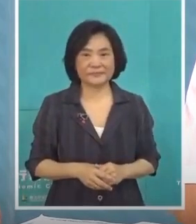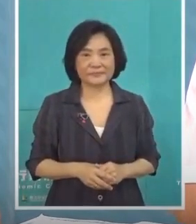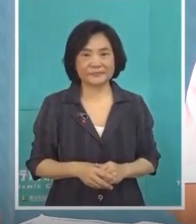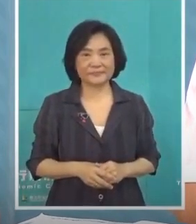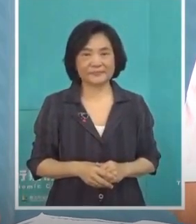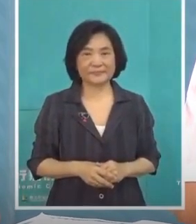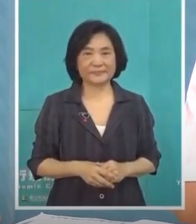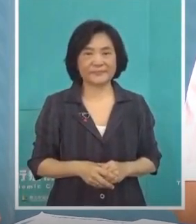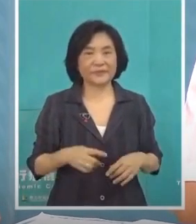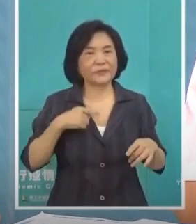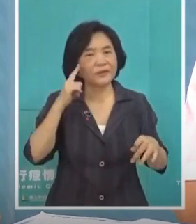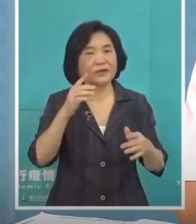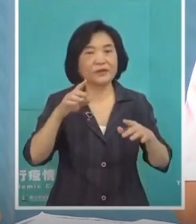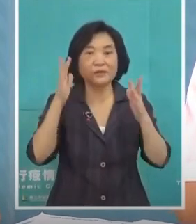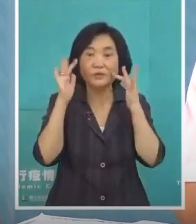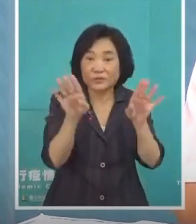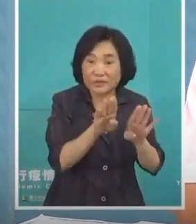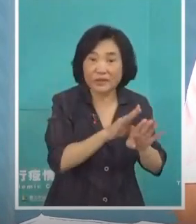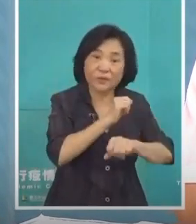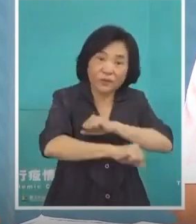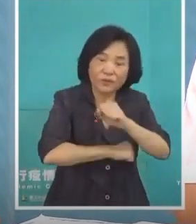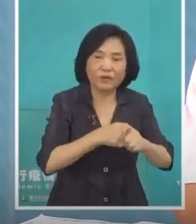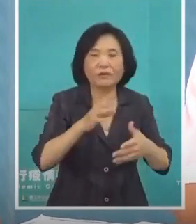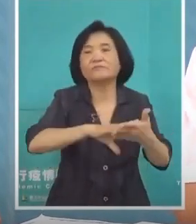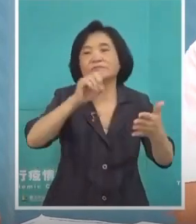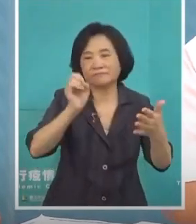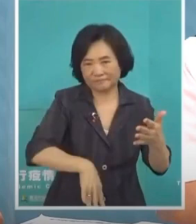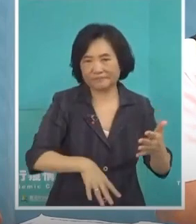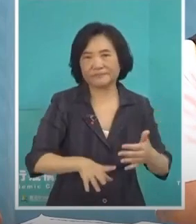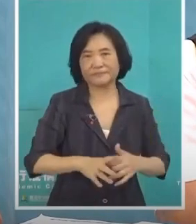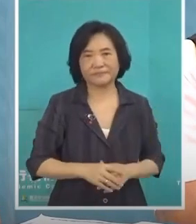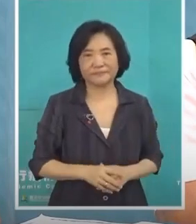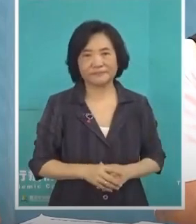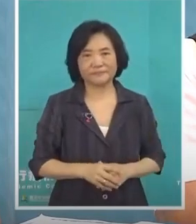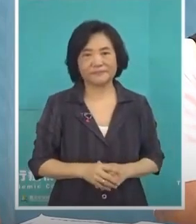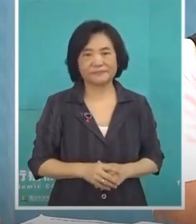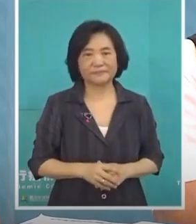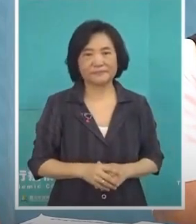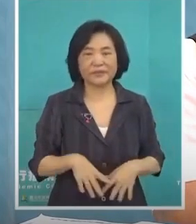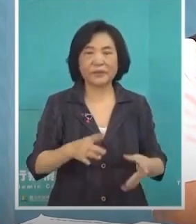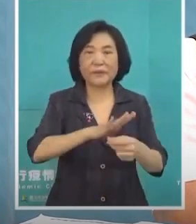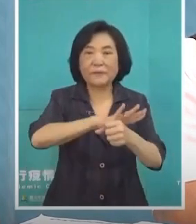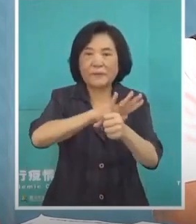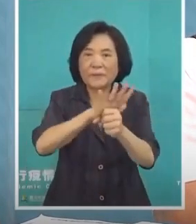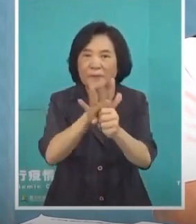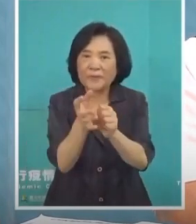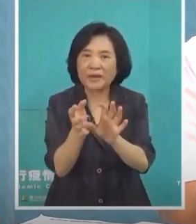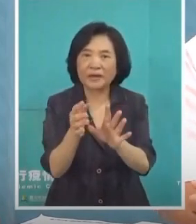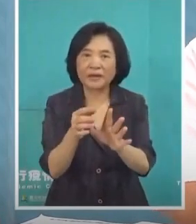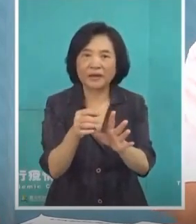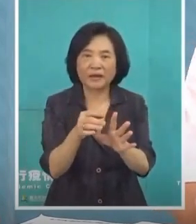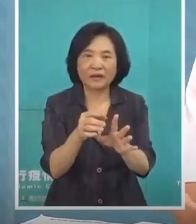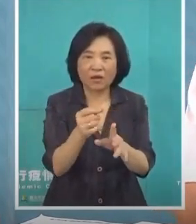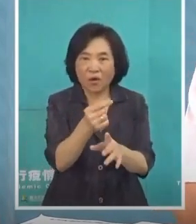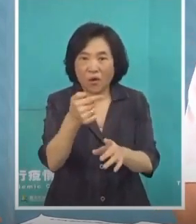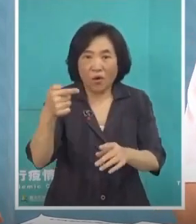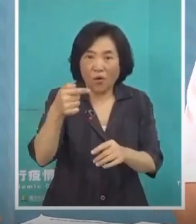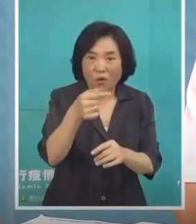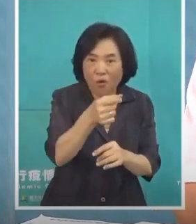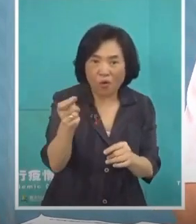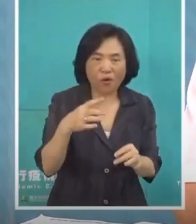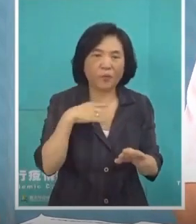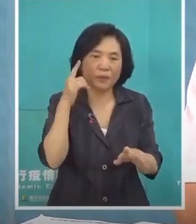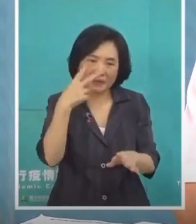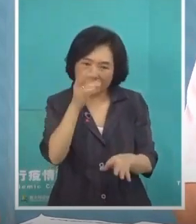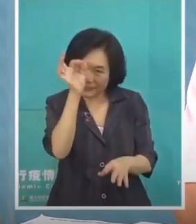先这个取消就是说各校都取消，当然这个疫情的发展我们会随时再来因应，不